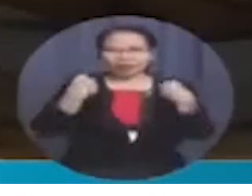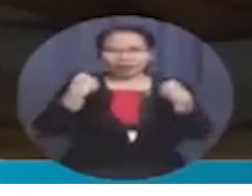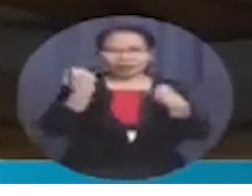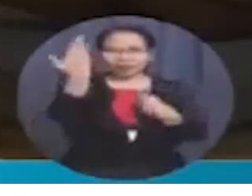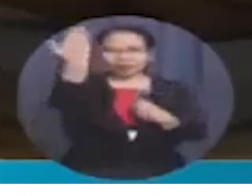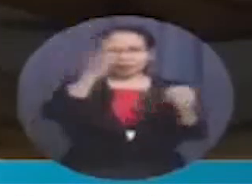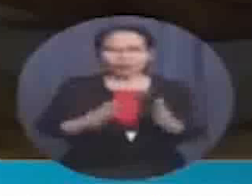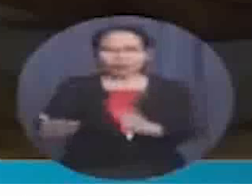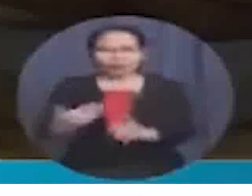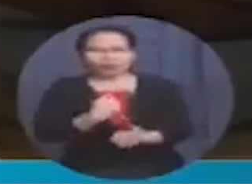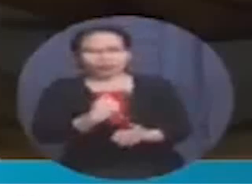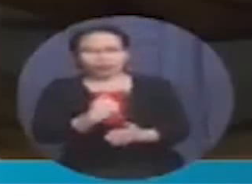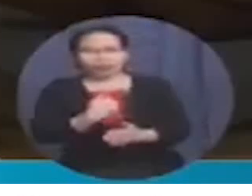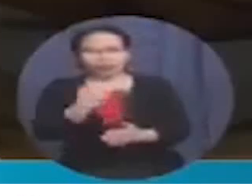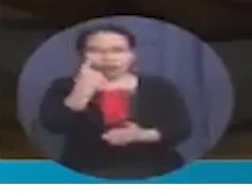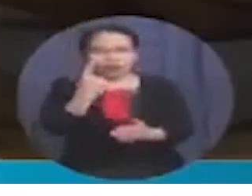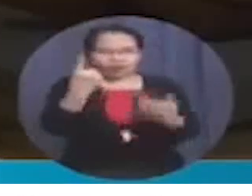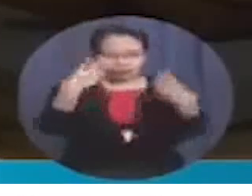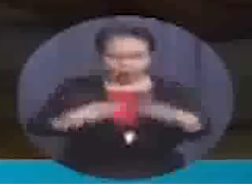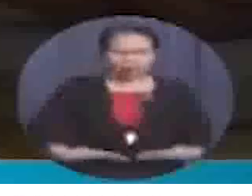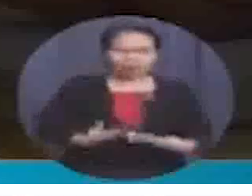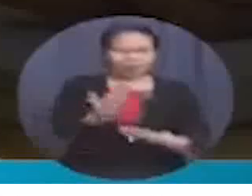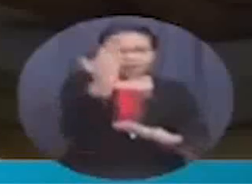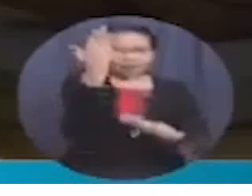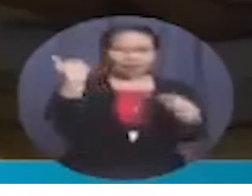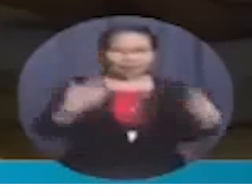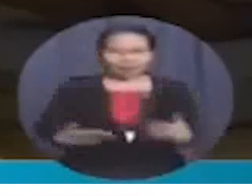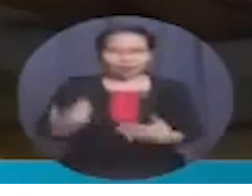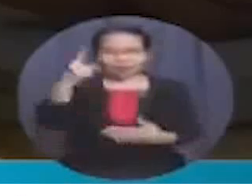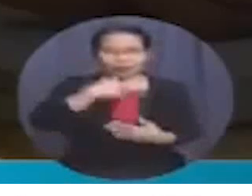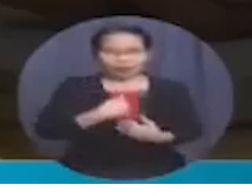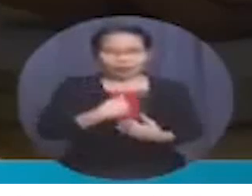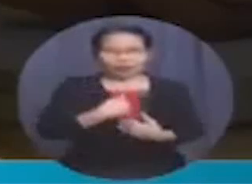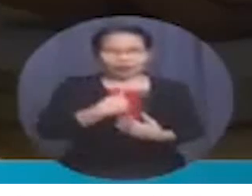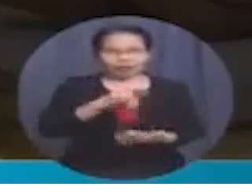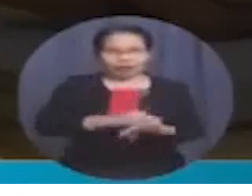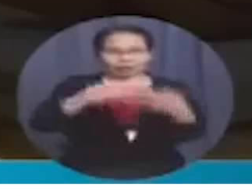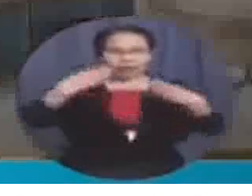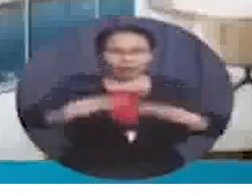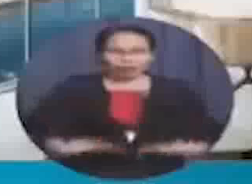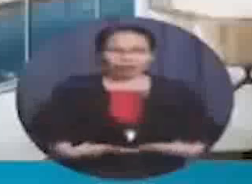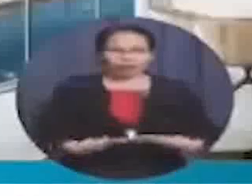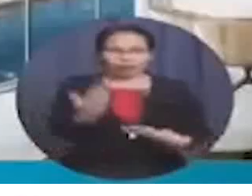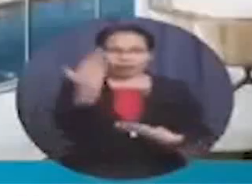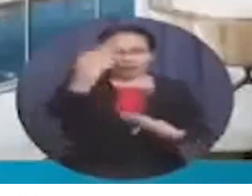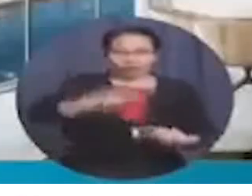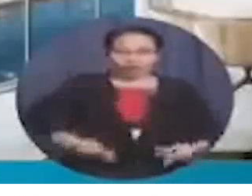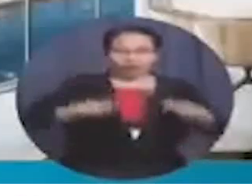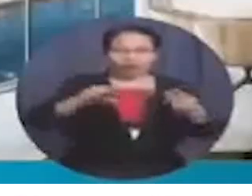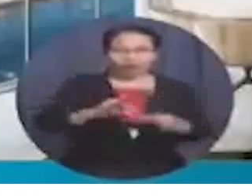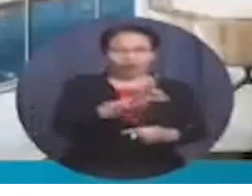thou prepared me. Isang katawan ang inihanda mo para sa akin. Yung katawan na yon, dun siya tumahan,